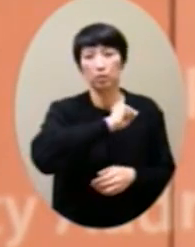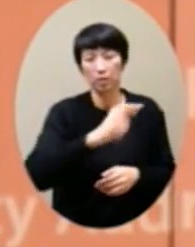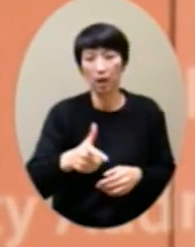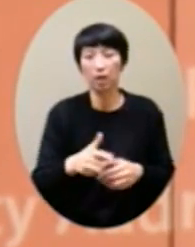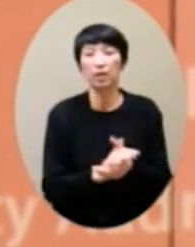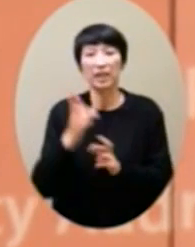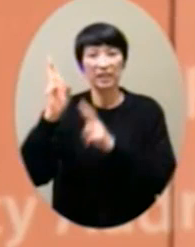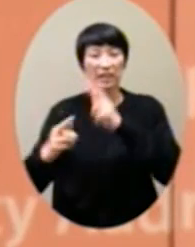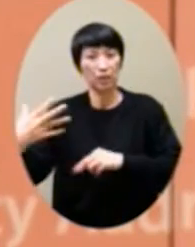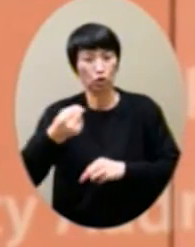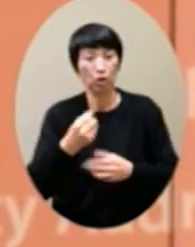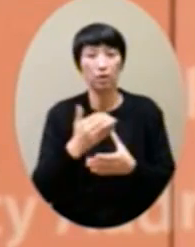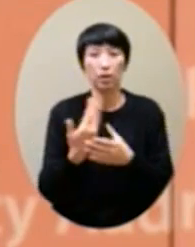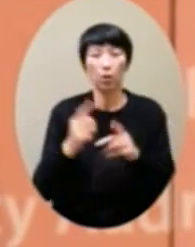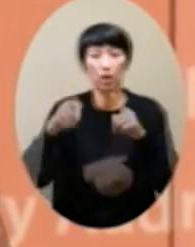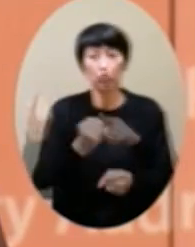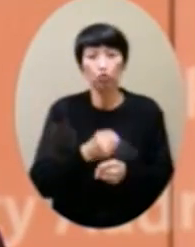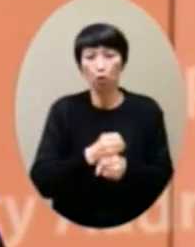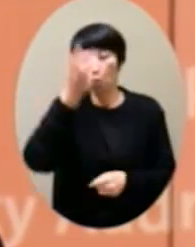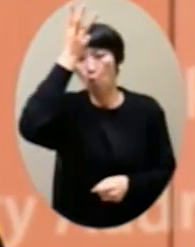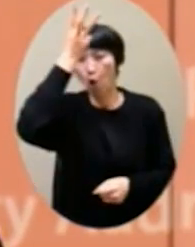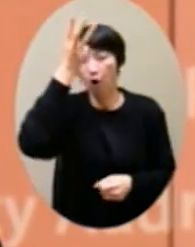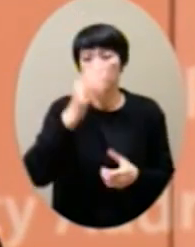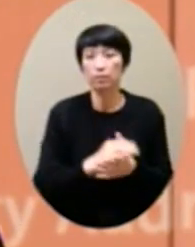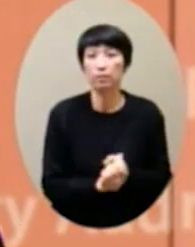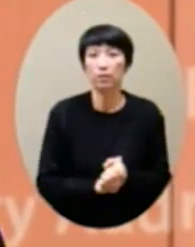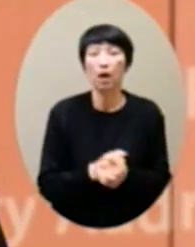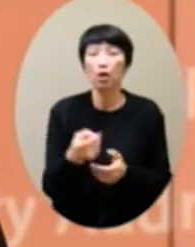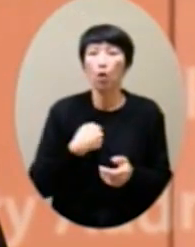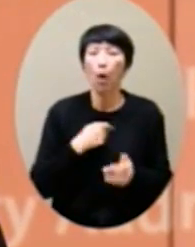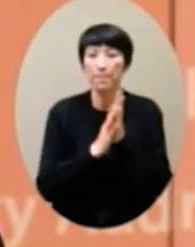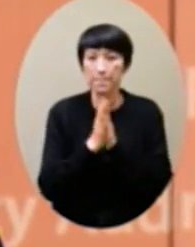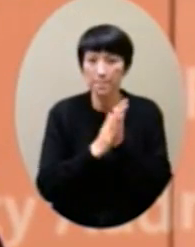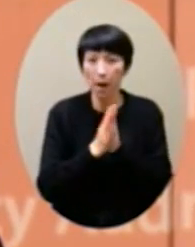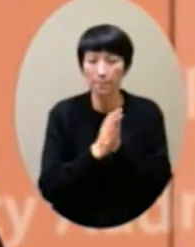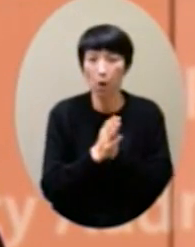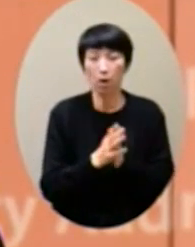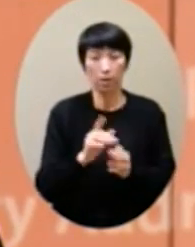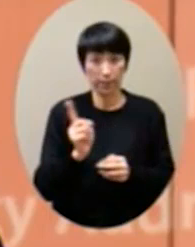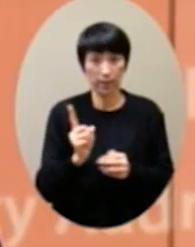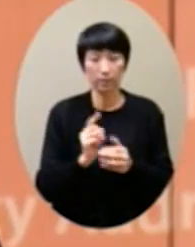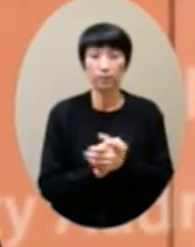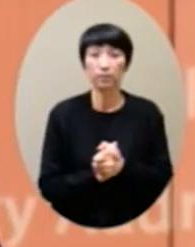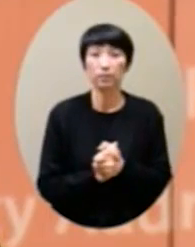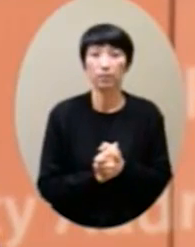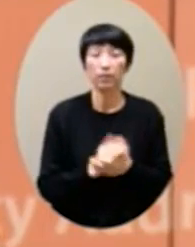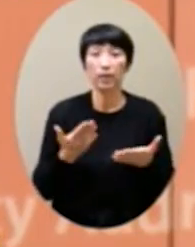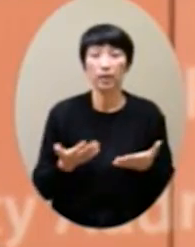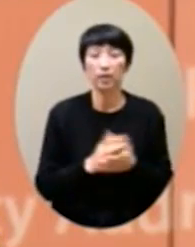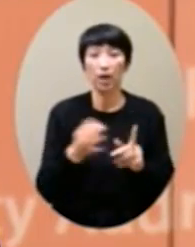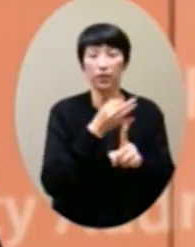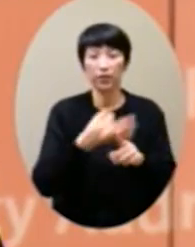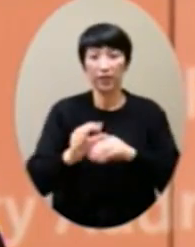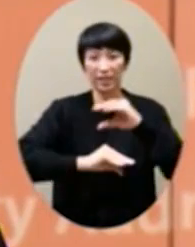為額外嘅權力咧，後來自中央授權嘅。我更加盼望嘅係乜嘢呢？就係而家叫非建制派